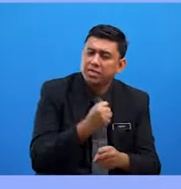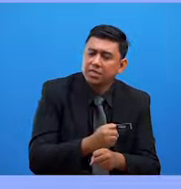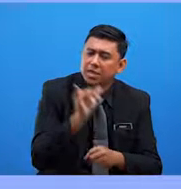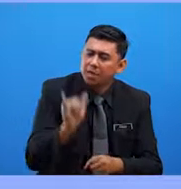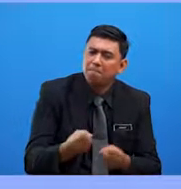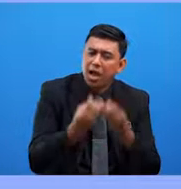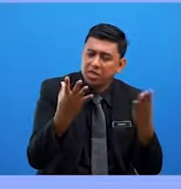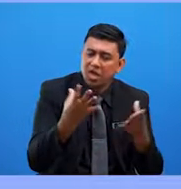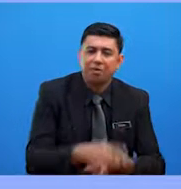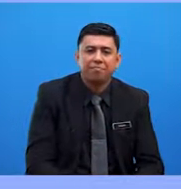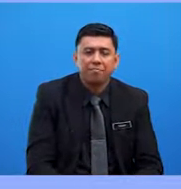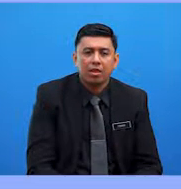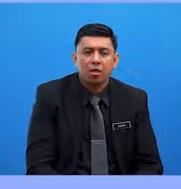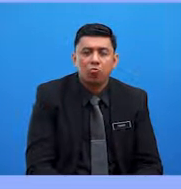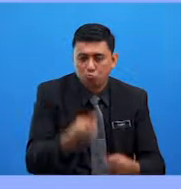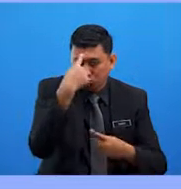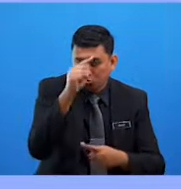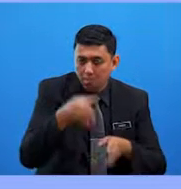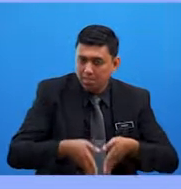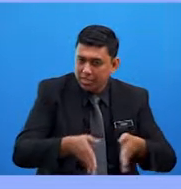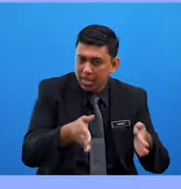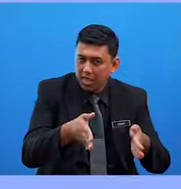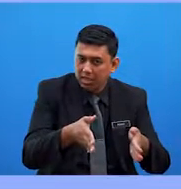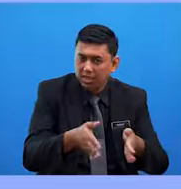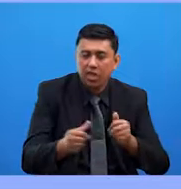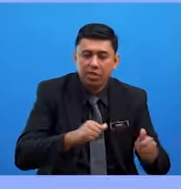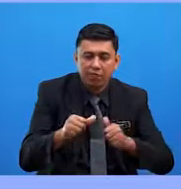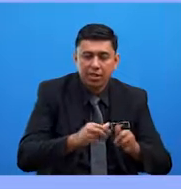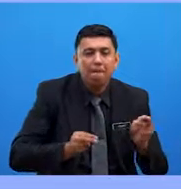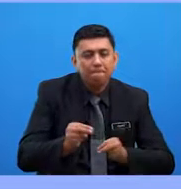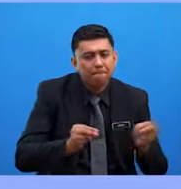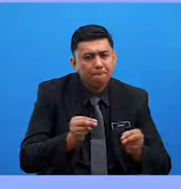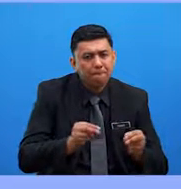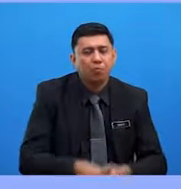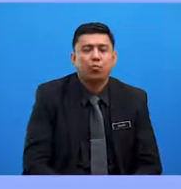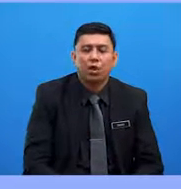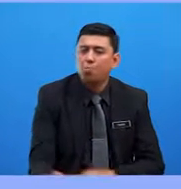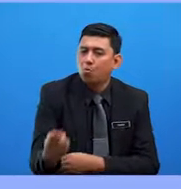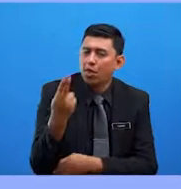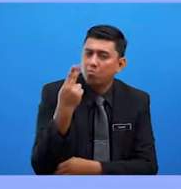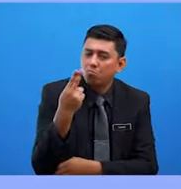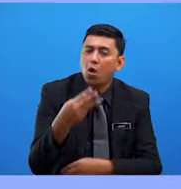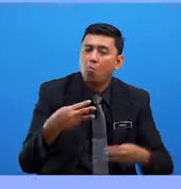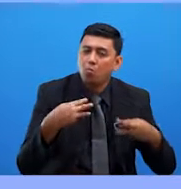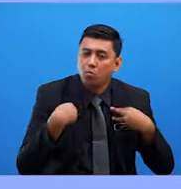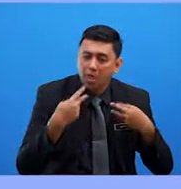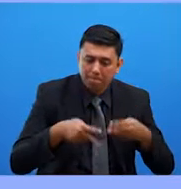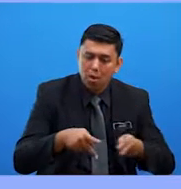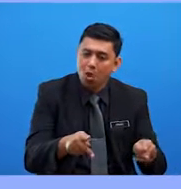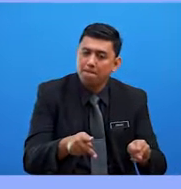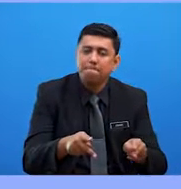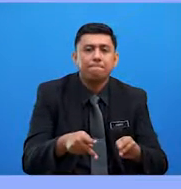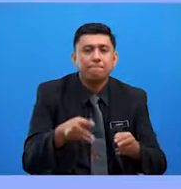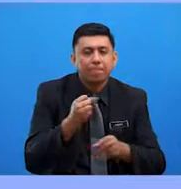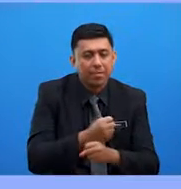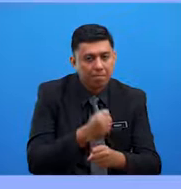menjalankan aktiviti perniagaan. Dengan itu, perniagaan berupaya mewujudkan peluang pekerjaan